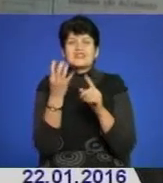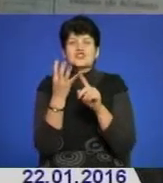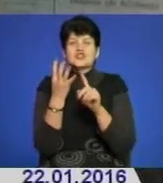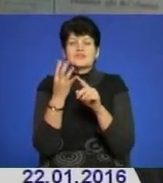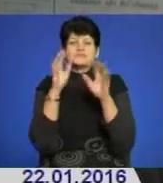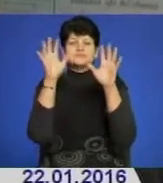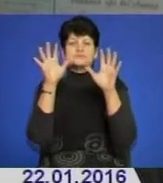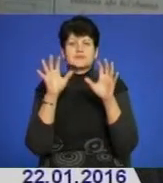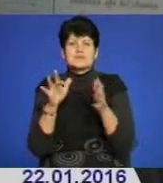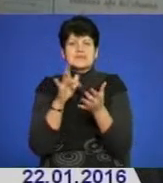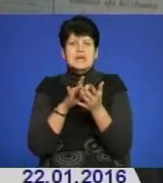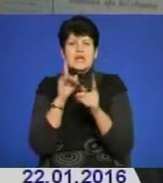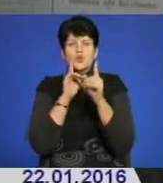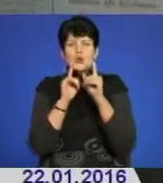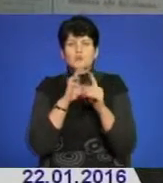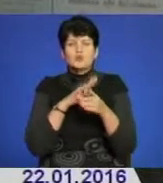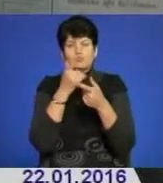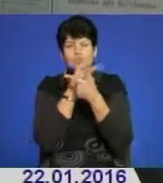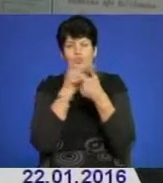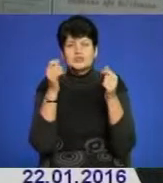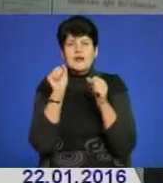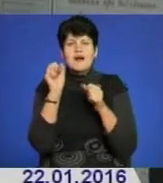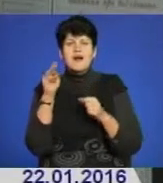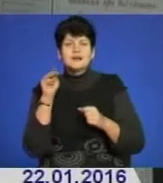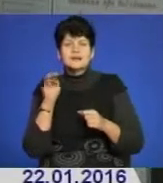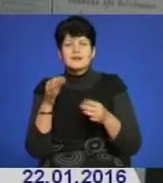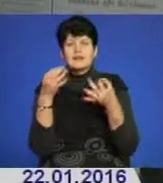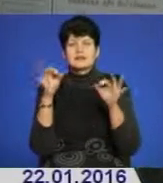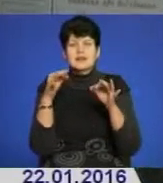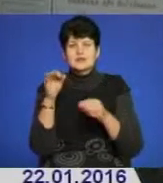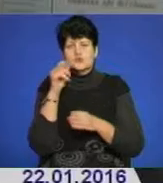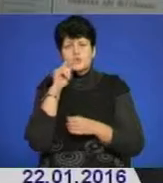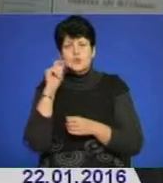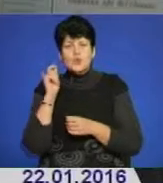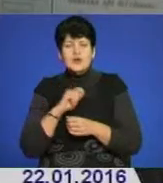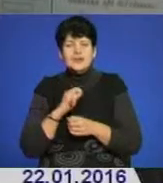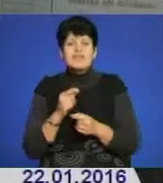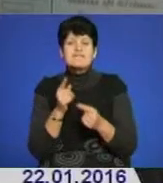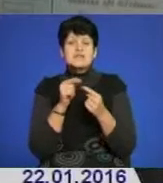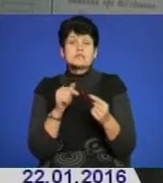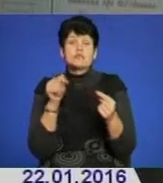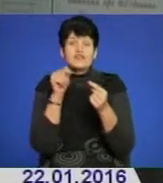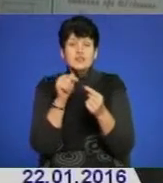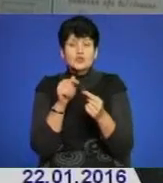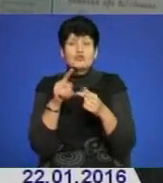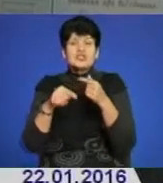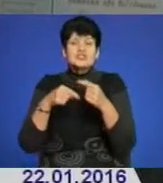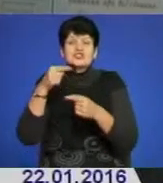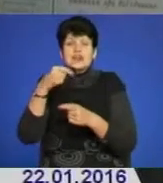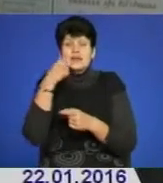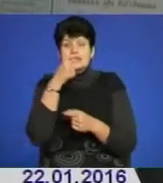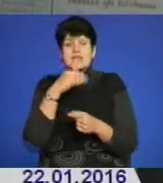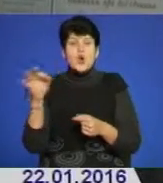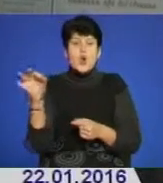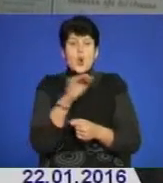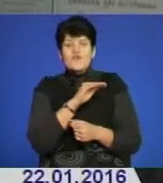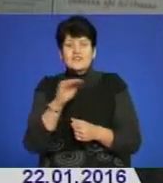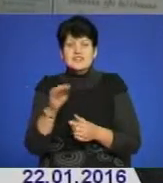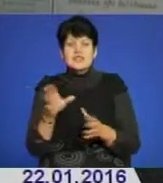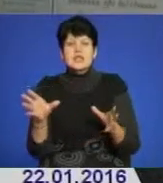Центральної Ради. Це було проголошення акт незалежності України, а відповідно через рік офіційне